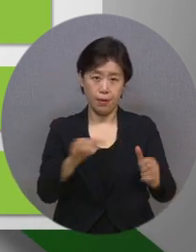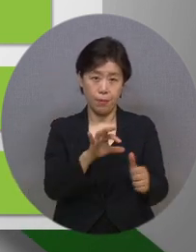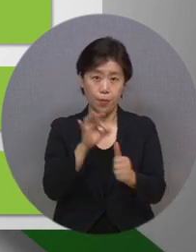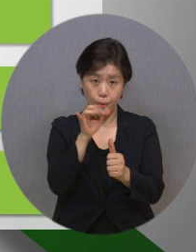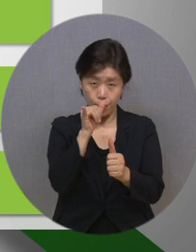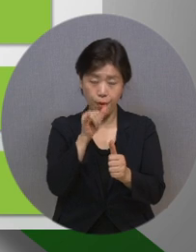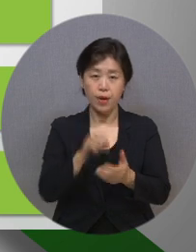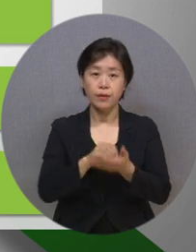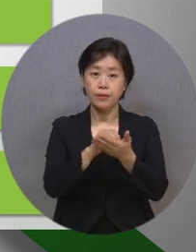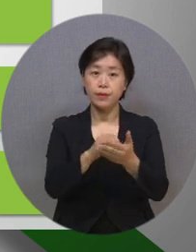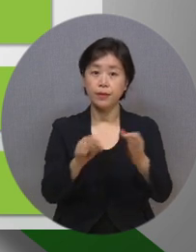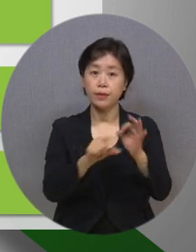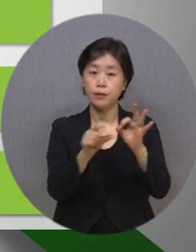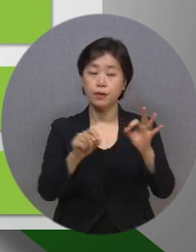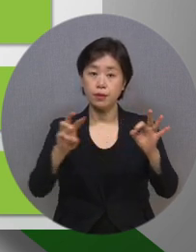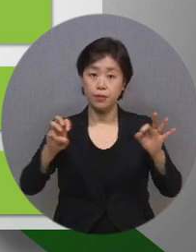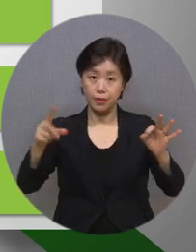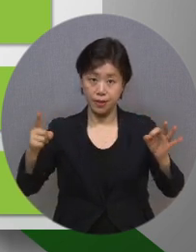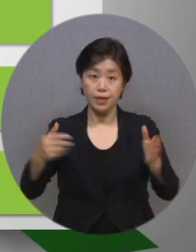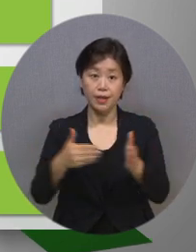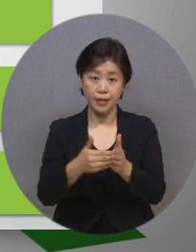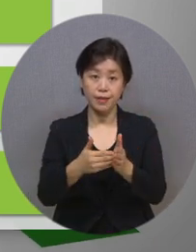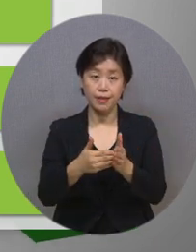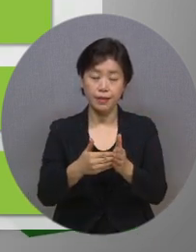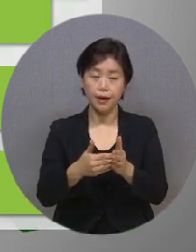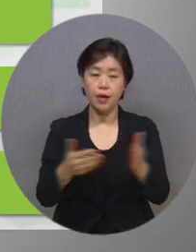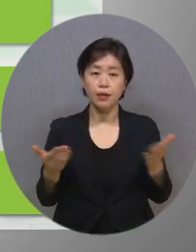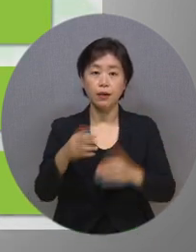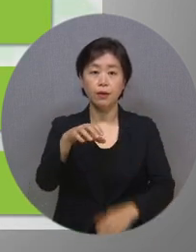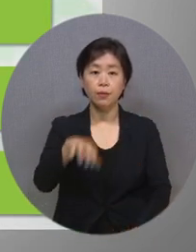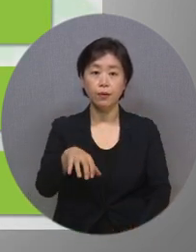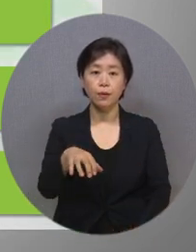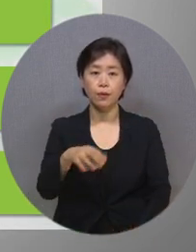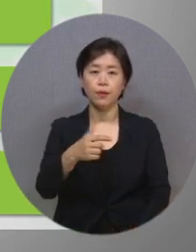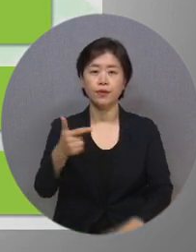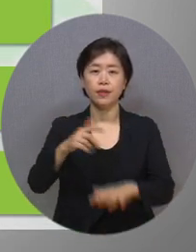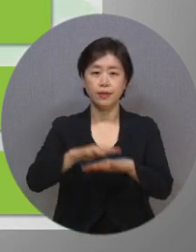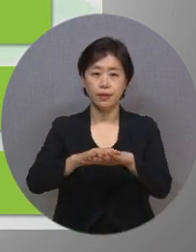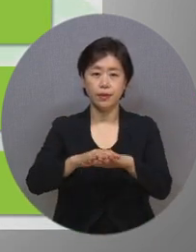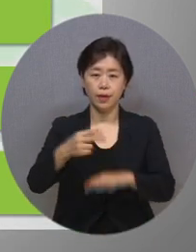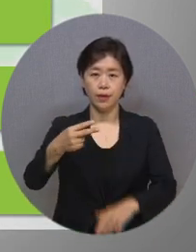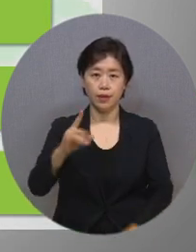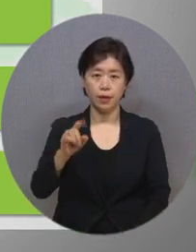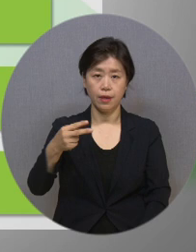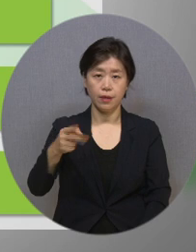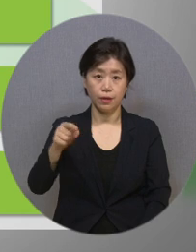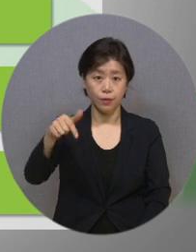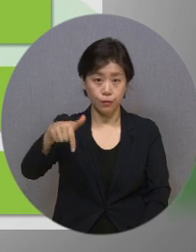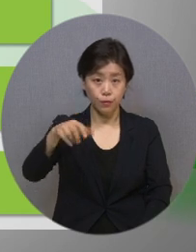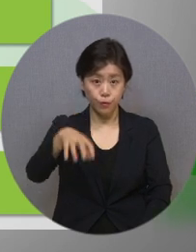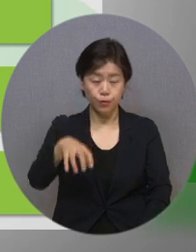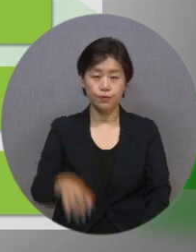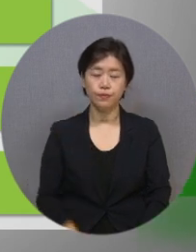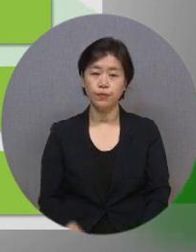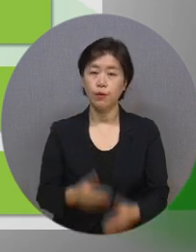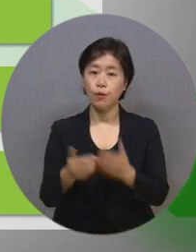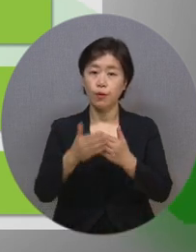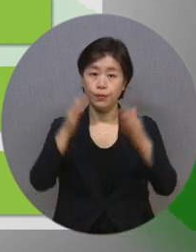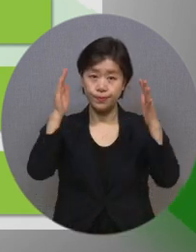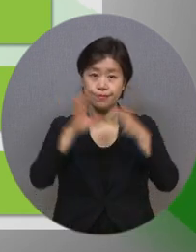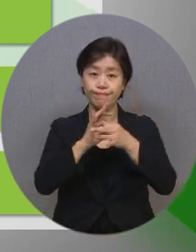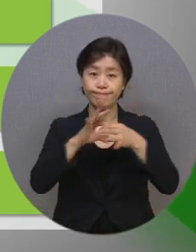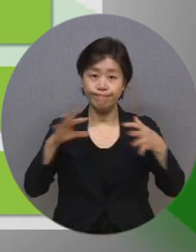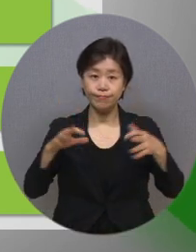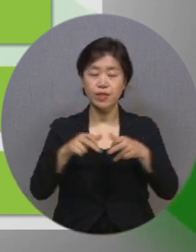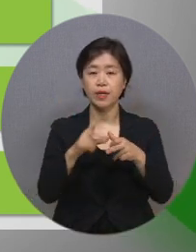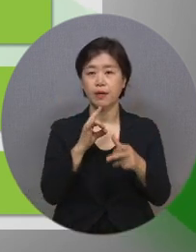10월 31일까지며 근무지는 대전시 대덕구입니다. 경력과 학력은 무관하며 장애인만